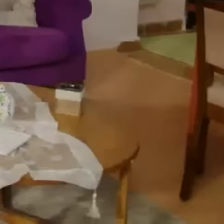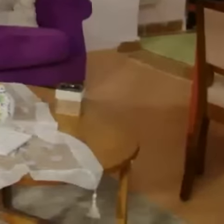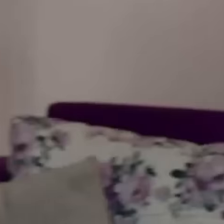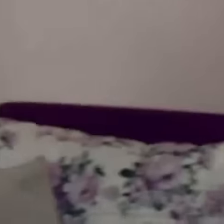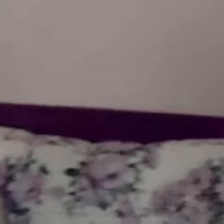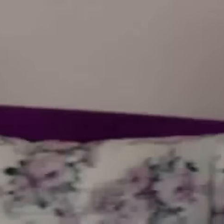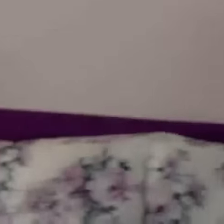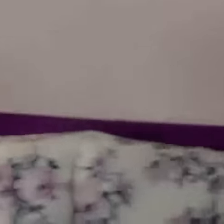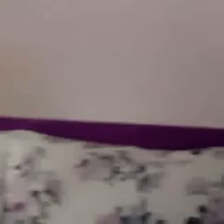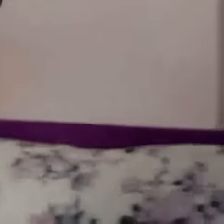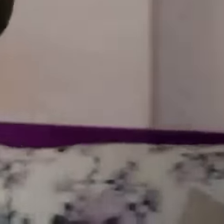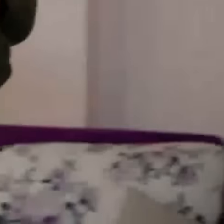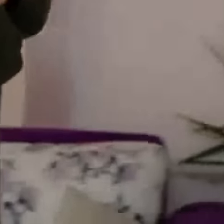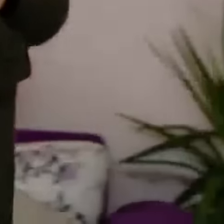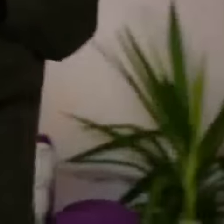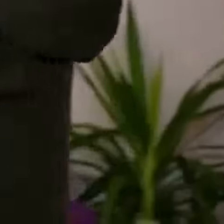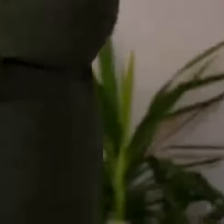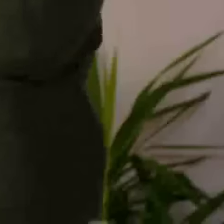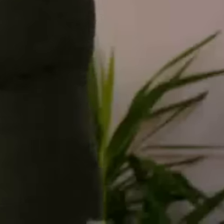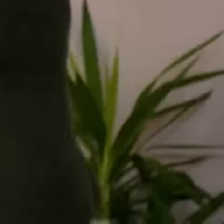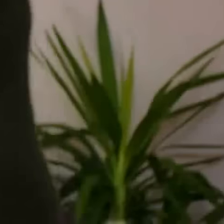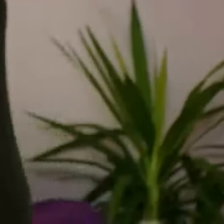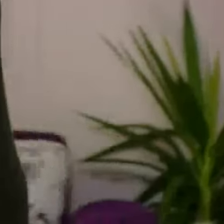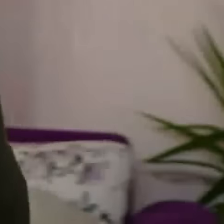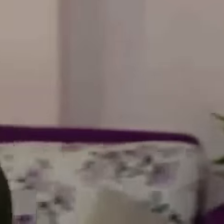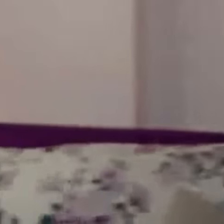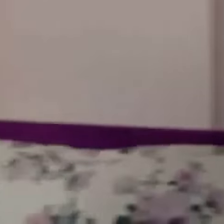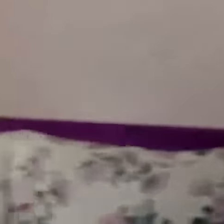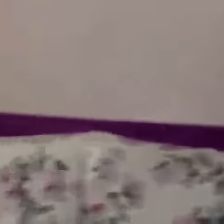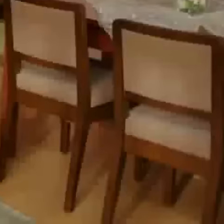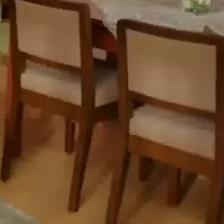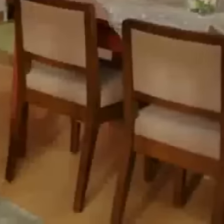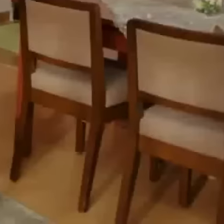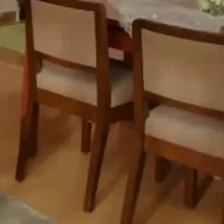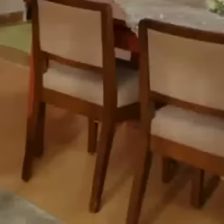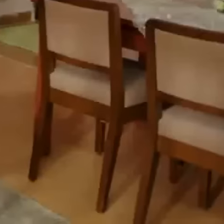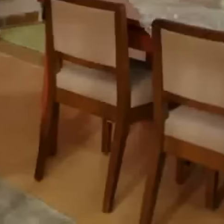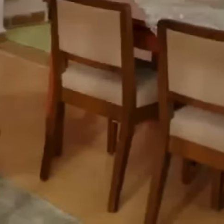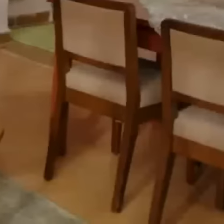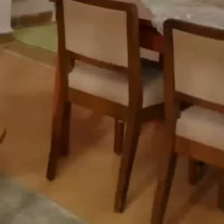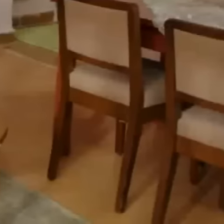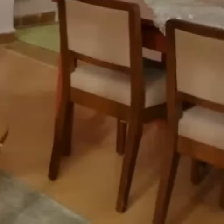Fahriye evde, mor koltuğun önünde kollarını bağlamış, volta atıyor. Kendi kendine konuşarak düşünüyor.